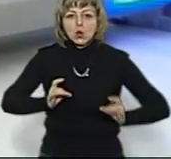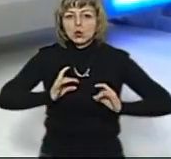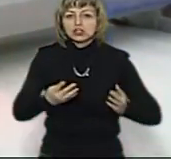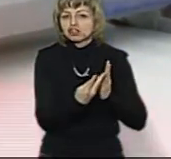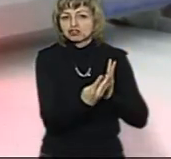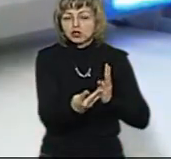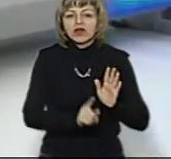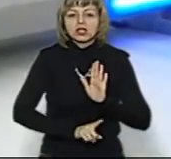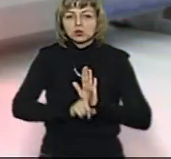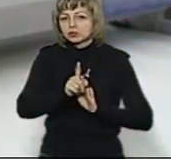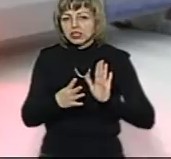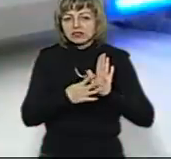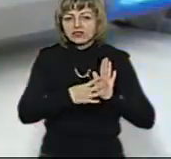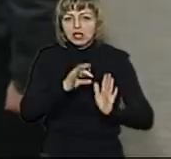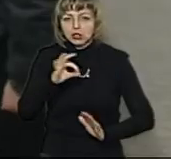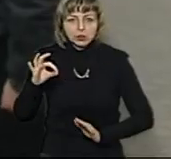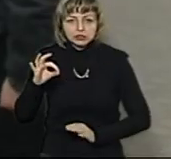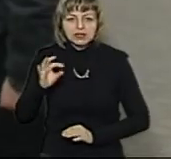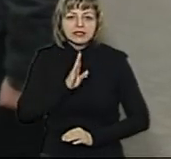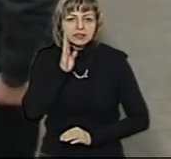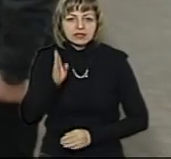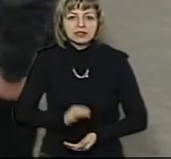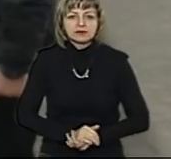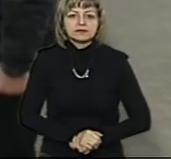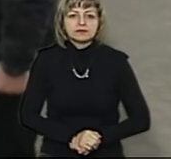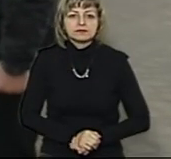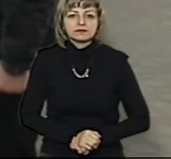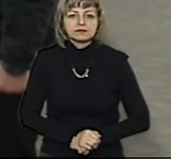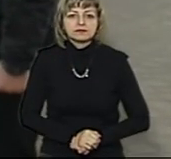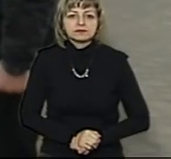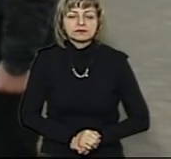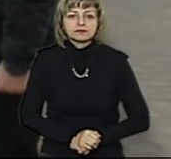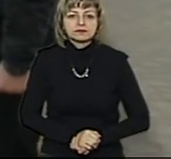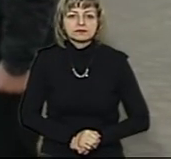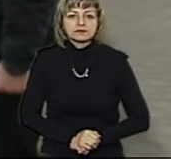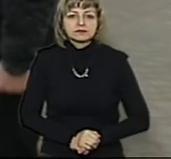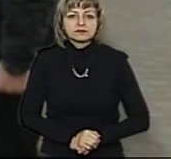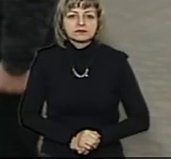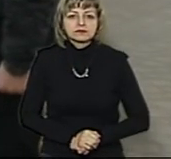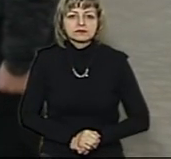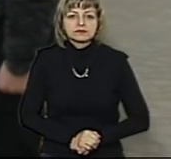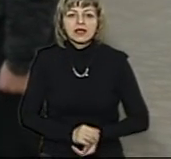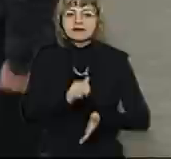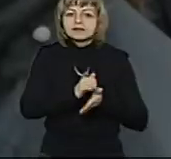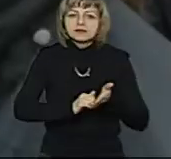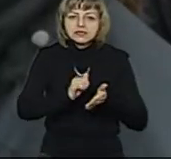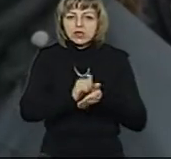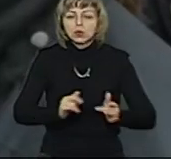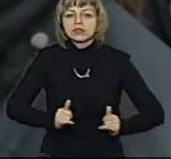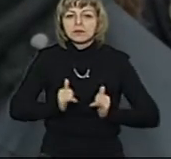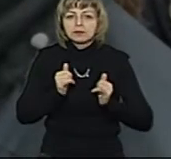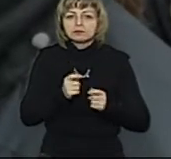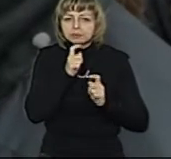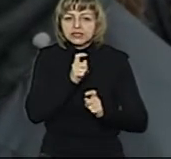Урочисте шикування розпочалося о 9-й годині. Особовий склад управління патрульної поліції Волинської області з нагоди присвоєння